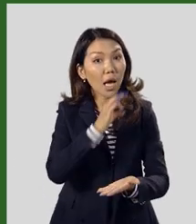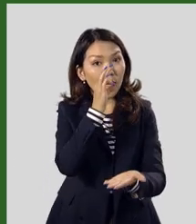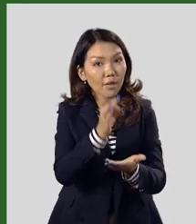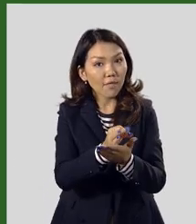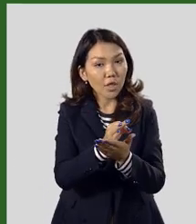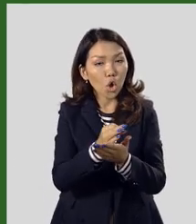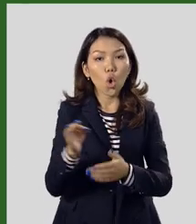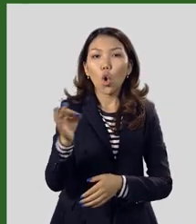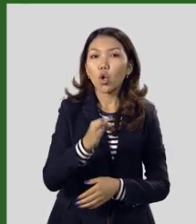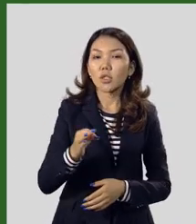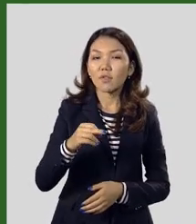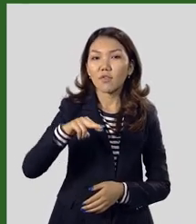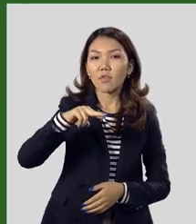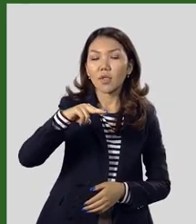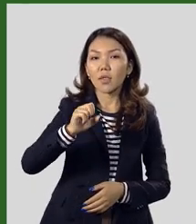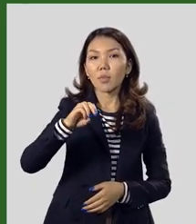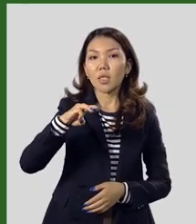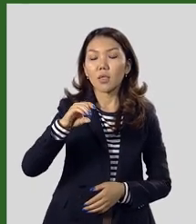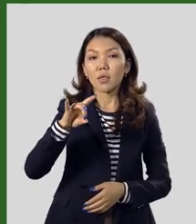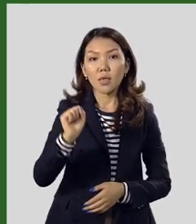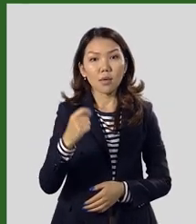Ответ: остров Петра I.